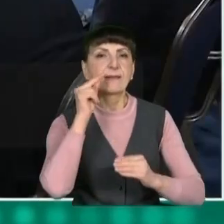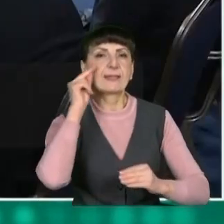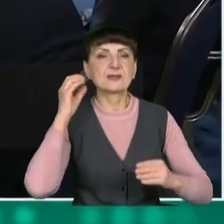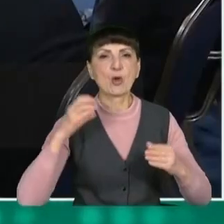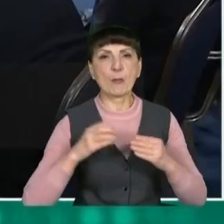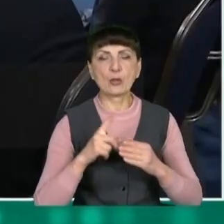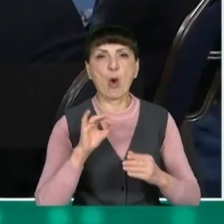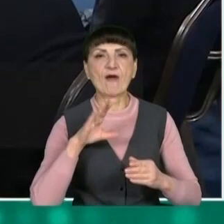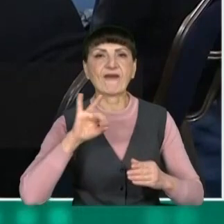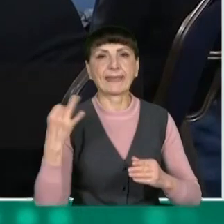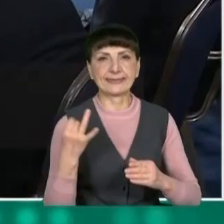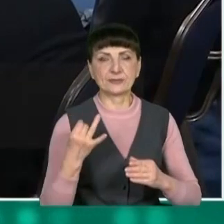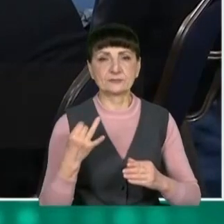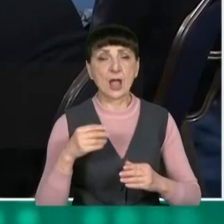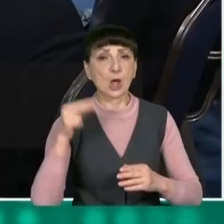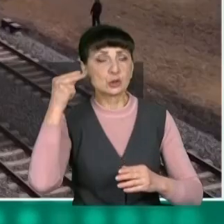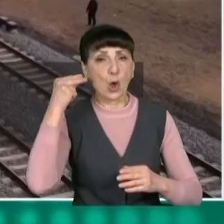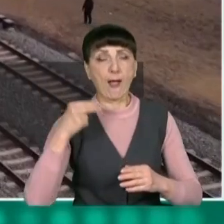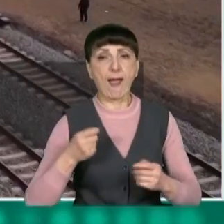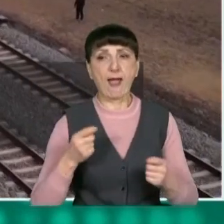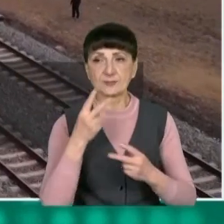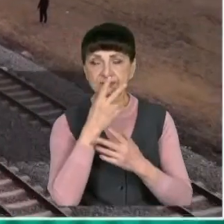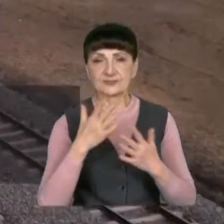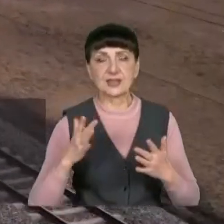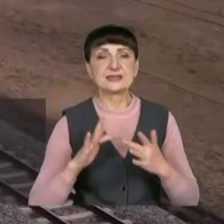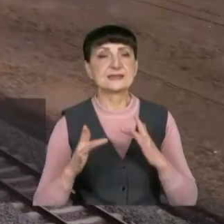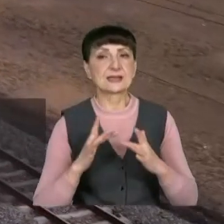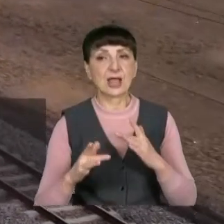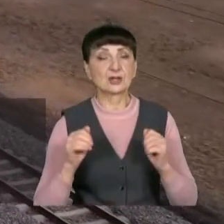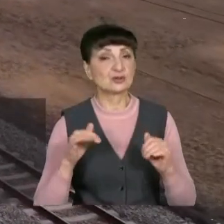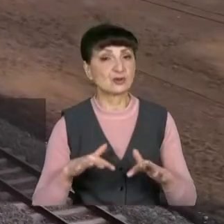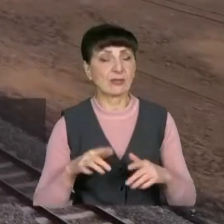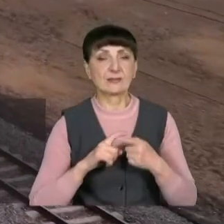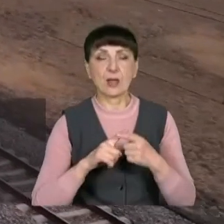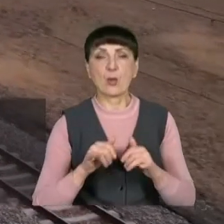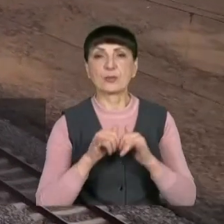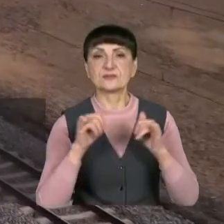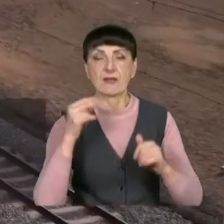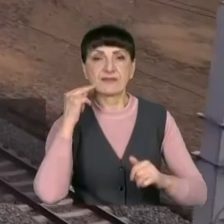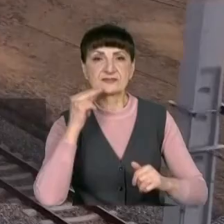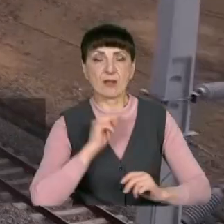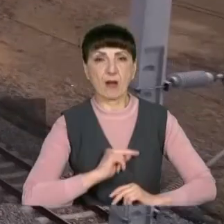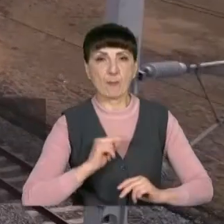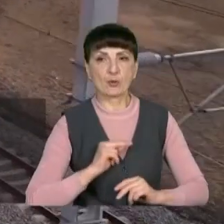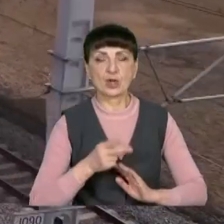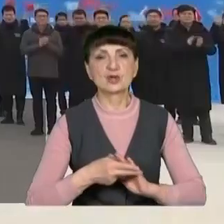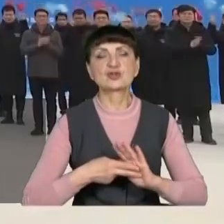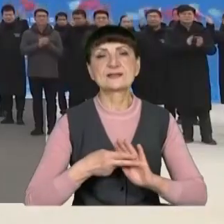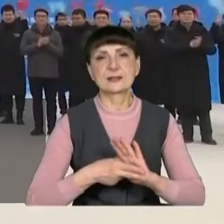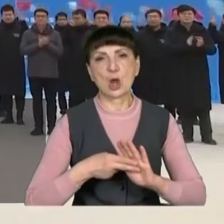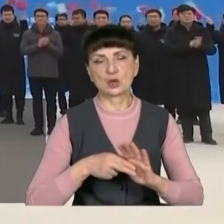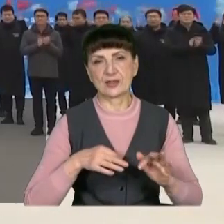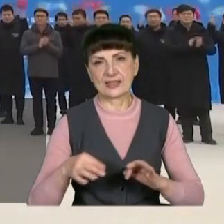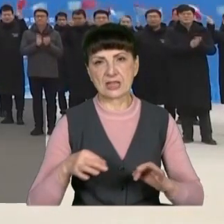компанией Huawei. Касым-Жомарту Токаеву презентовали цифровые решения, направленные на повышение эффективности работы железнодорожного